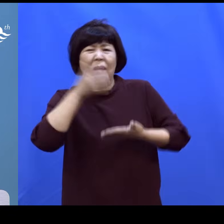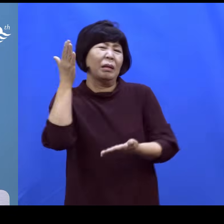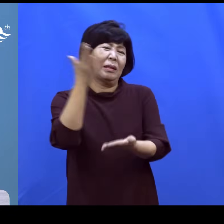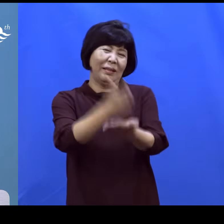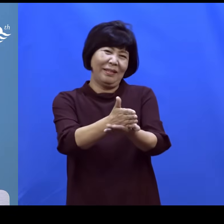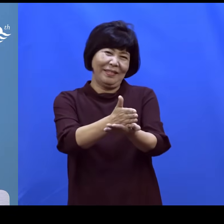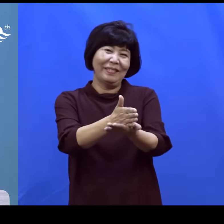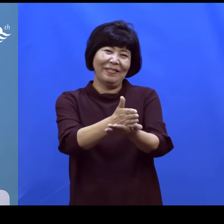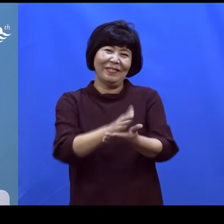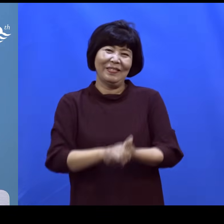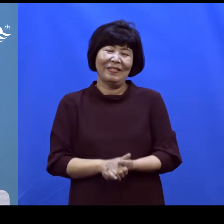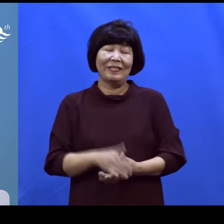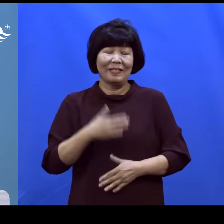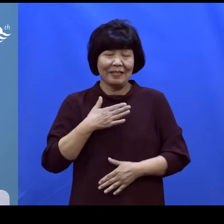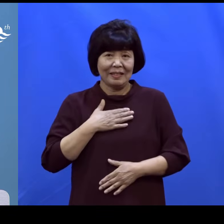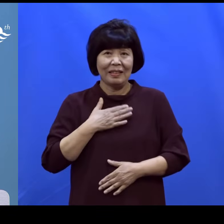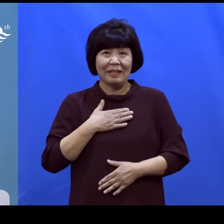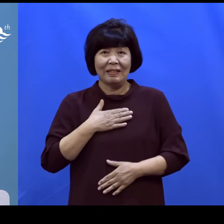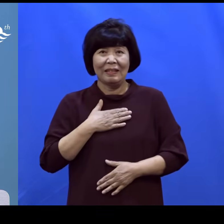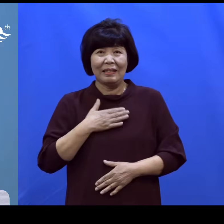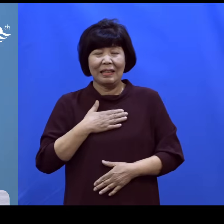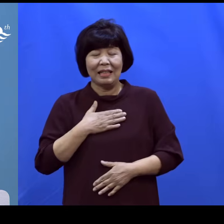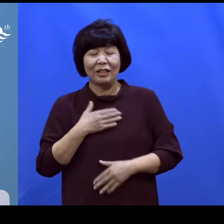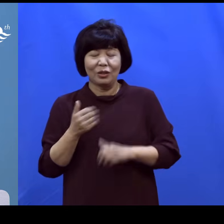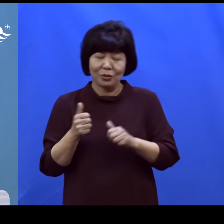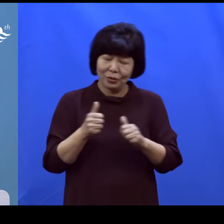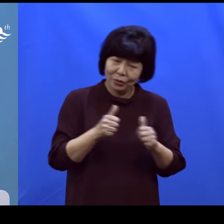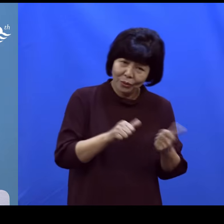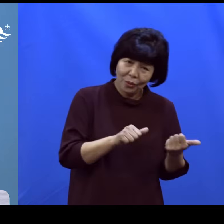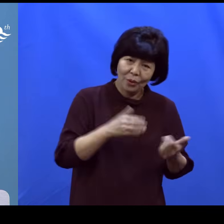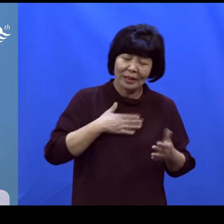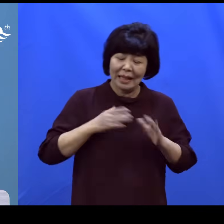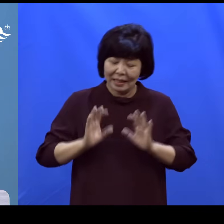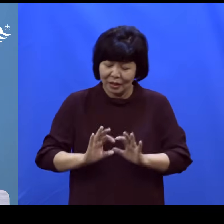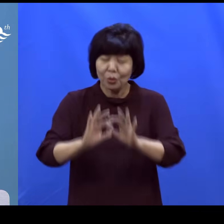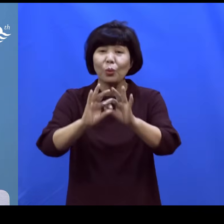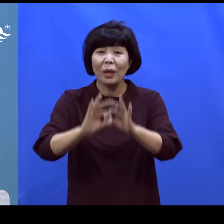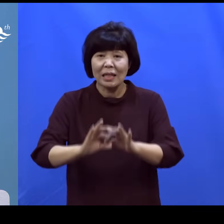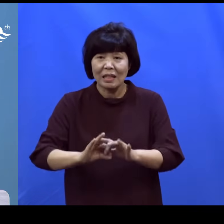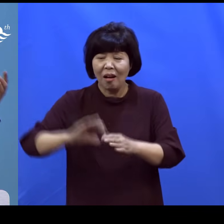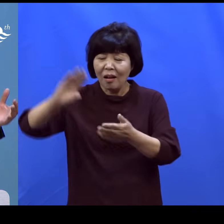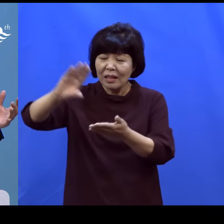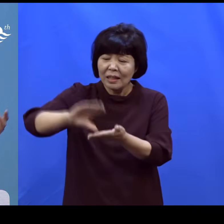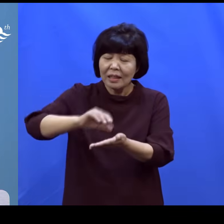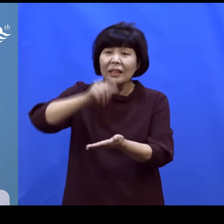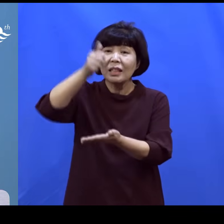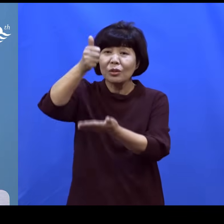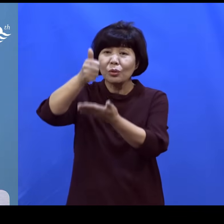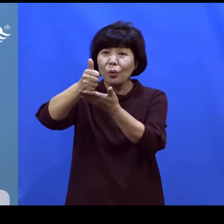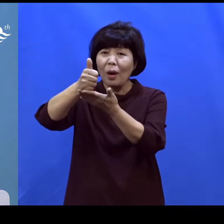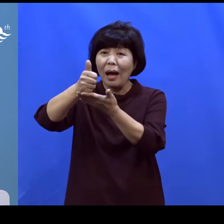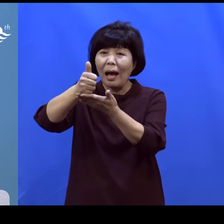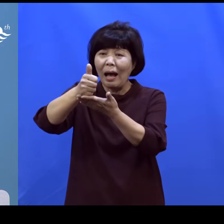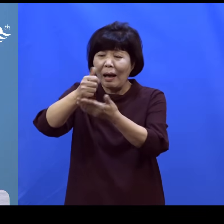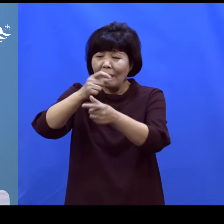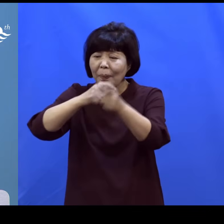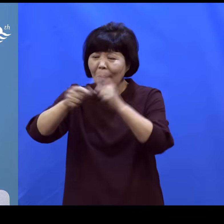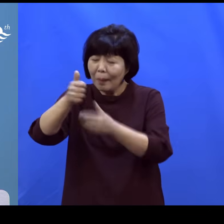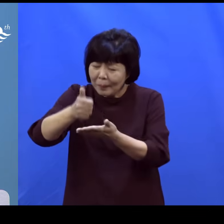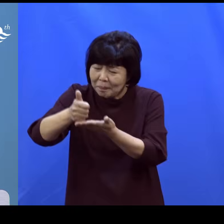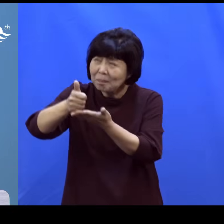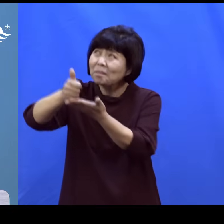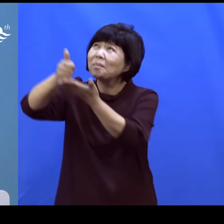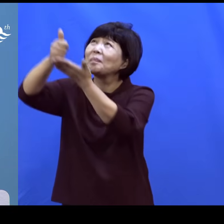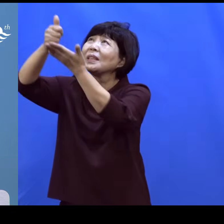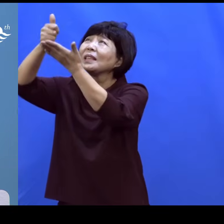인생이 아니라 내가 자아는 죽고 나를 통하여 그리스도가 더 커져가게 하는 삶이 복된 삶인